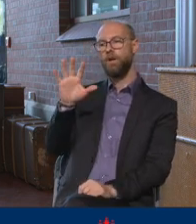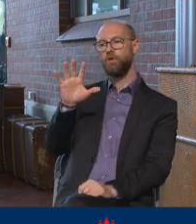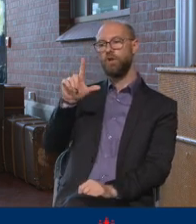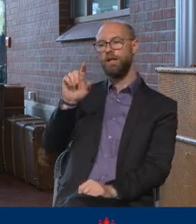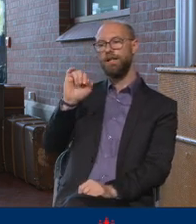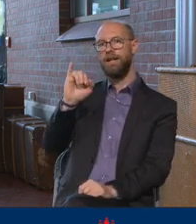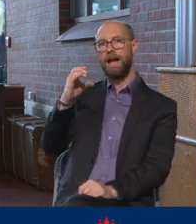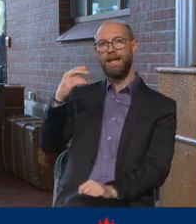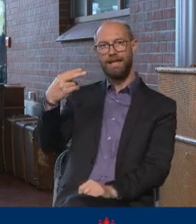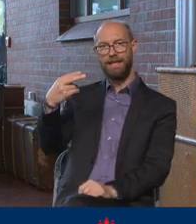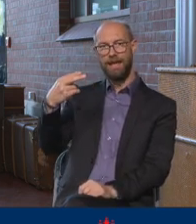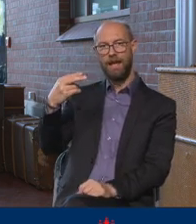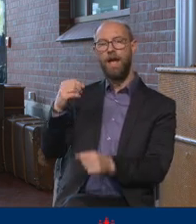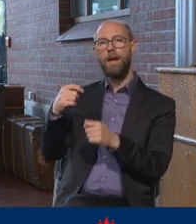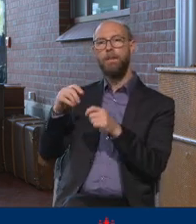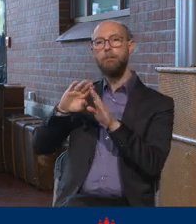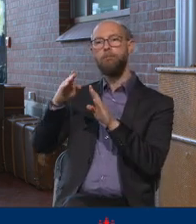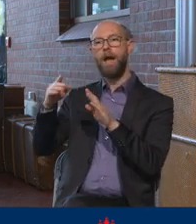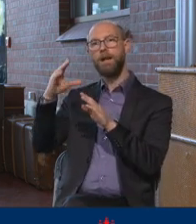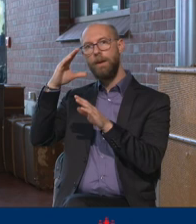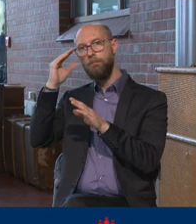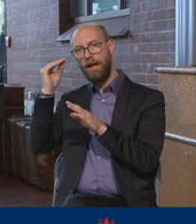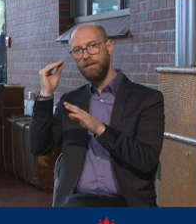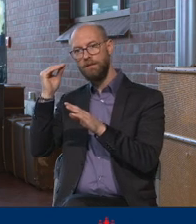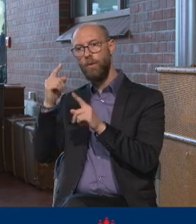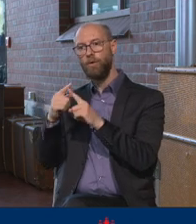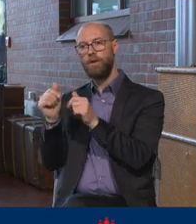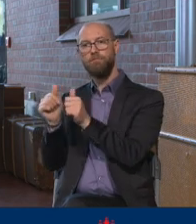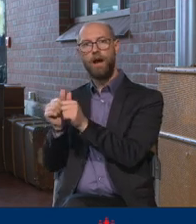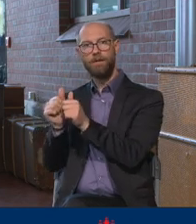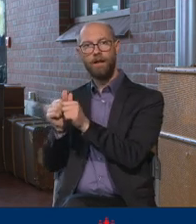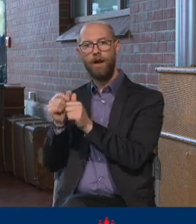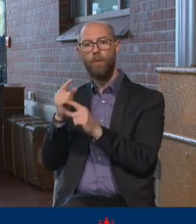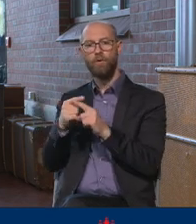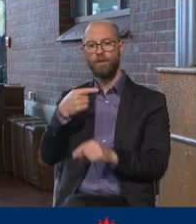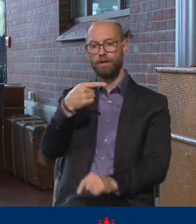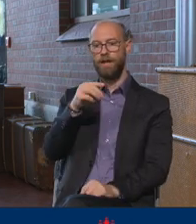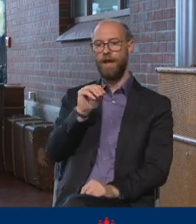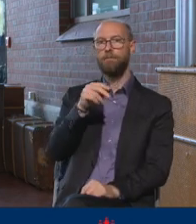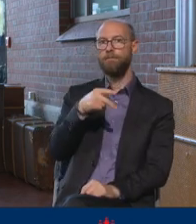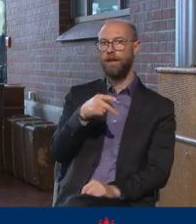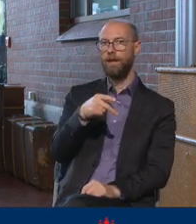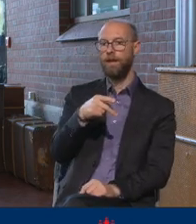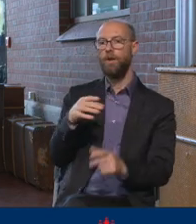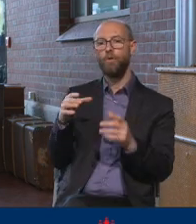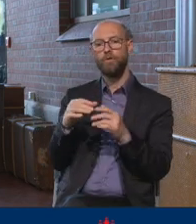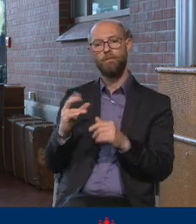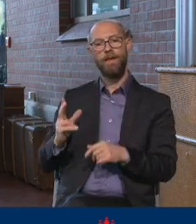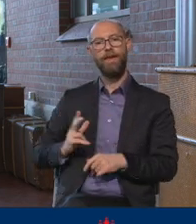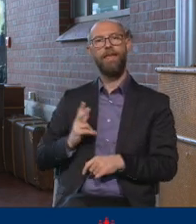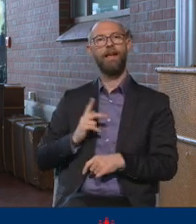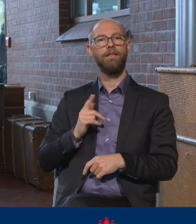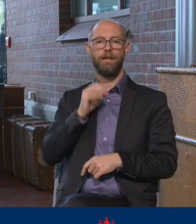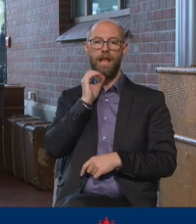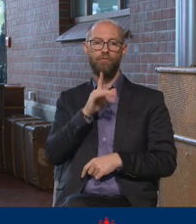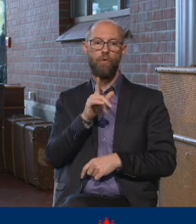haben einen zurückhaltenden sehr eleganten entwurf für eine brücke zwischen der hafencity